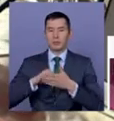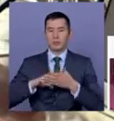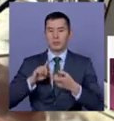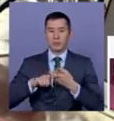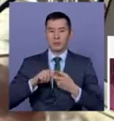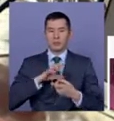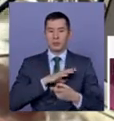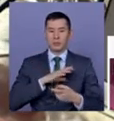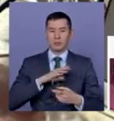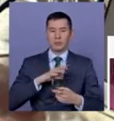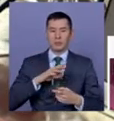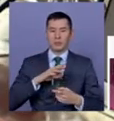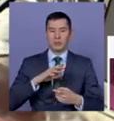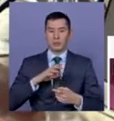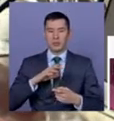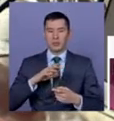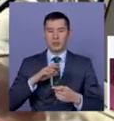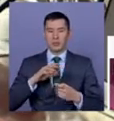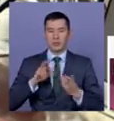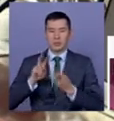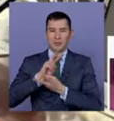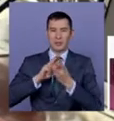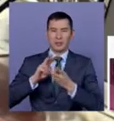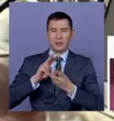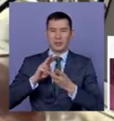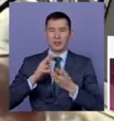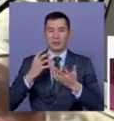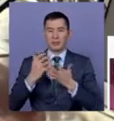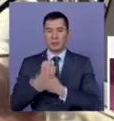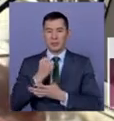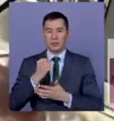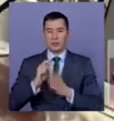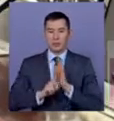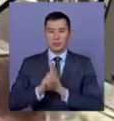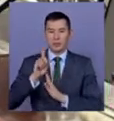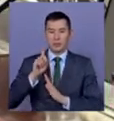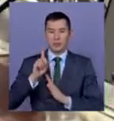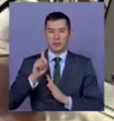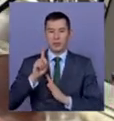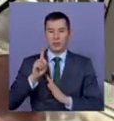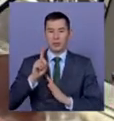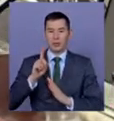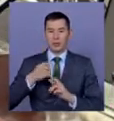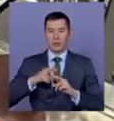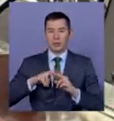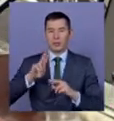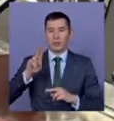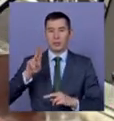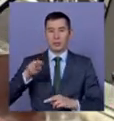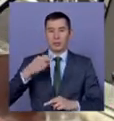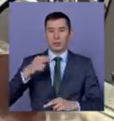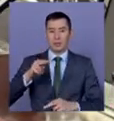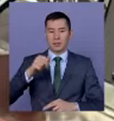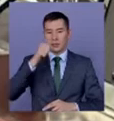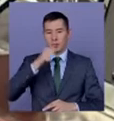кезең аяқталғаннан кейін дренаждық жүйелерді реконструкциялау бойынша жұмыстар басталды. Алайда желтоқсан айында игеру деңгейі